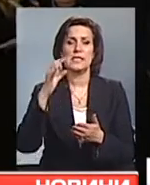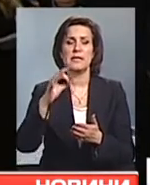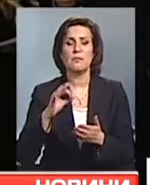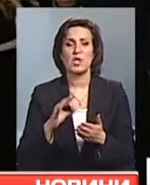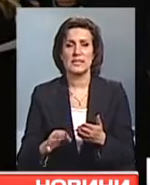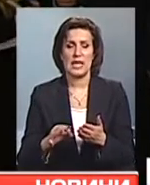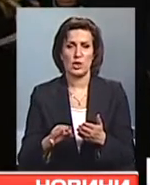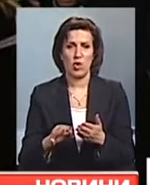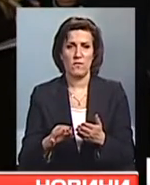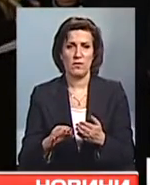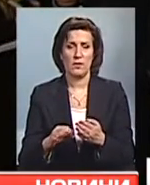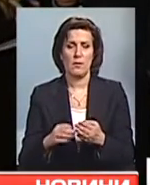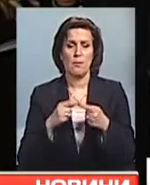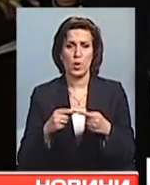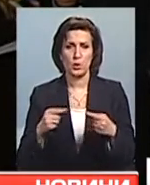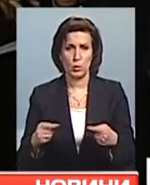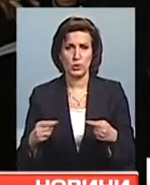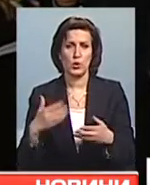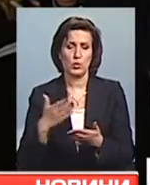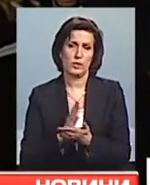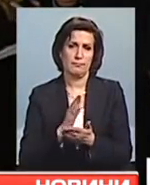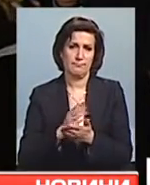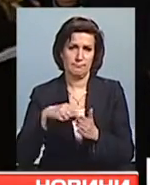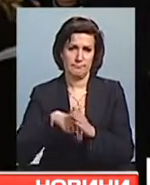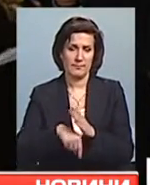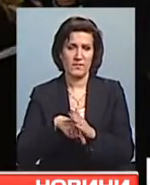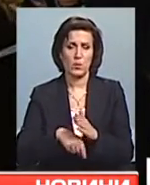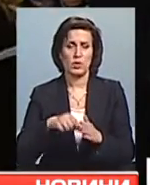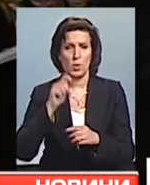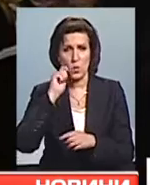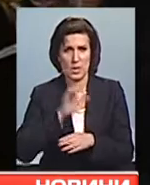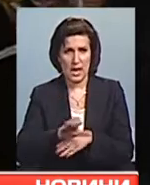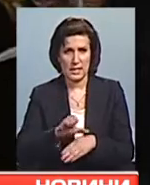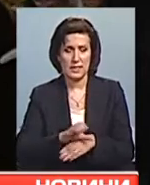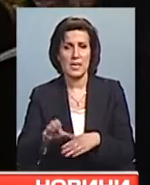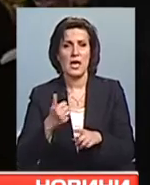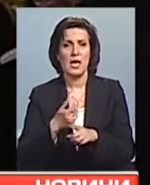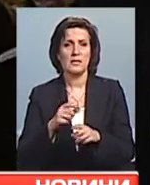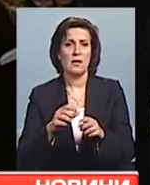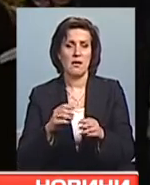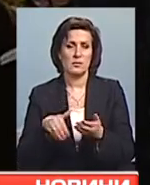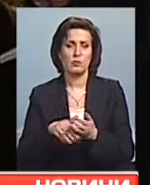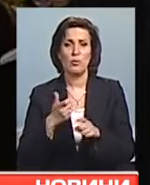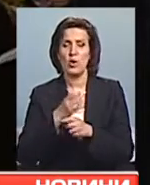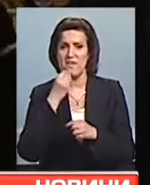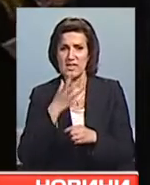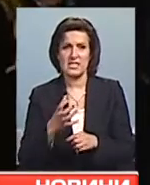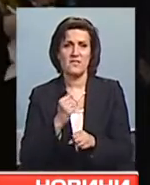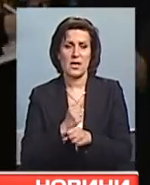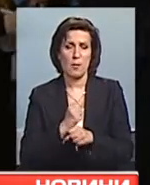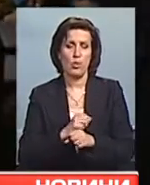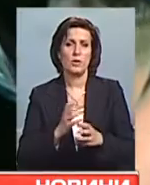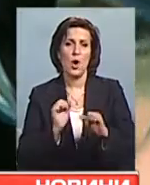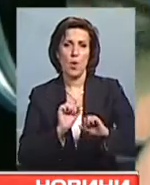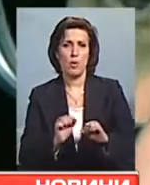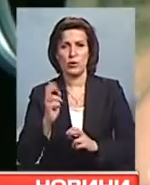30% продукции уже производится внутри Украины. И это способствует, первое, более эффективной работе оборонно-промышленного